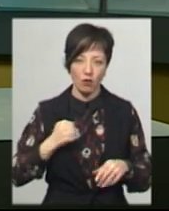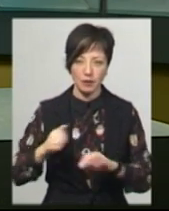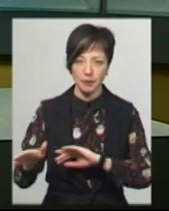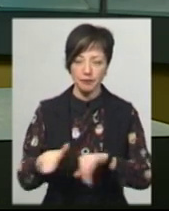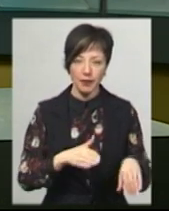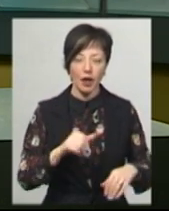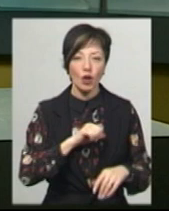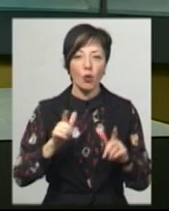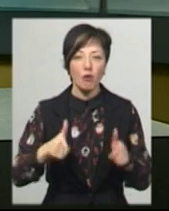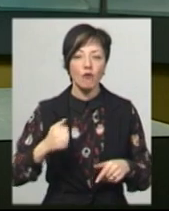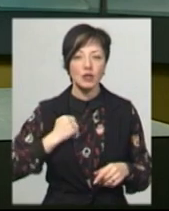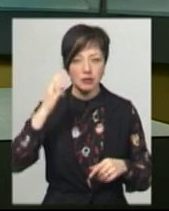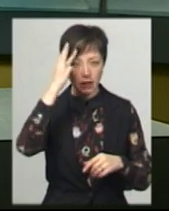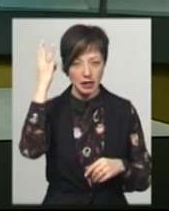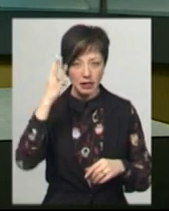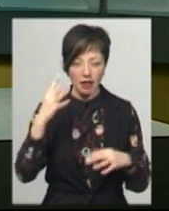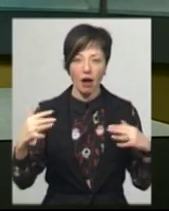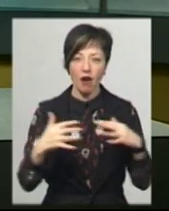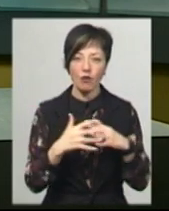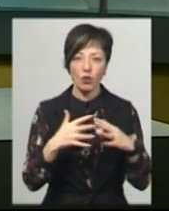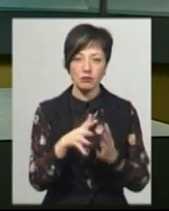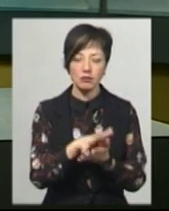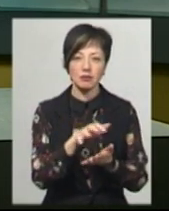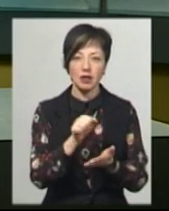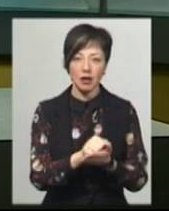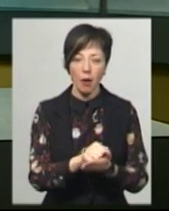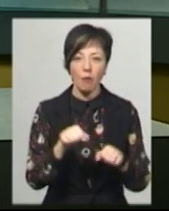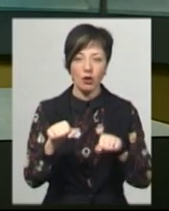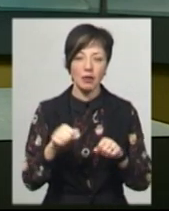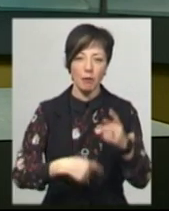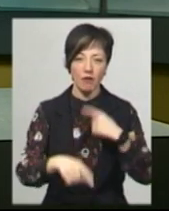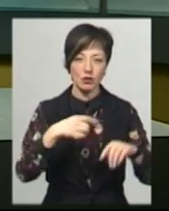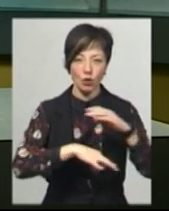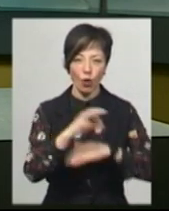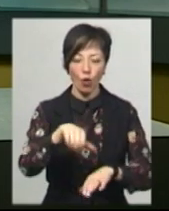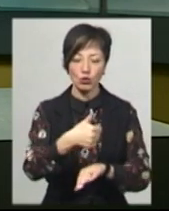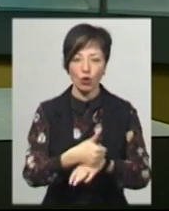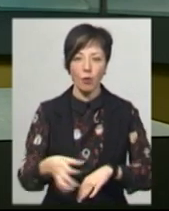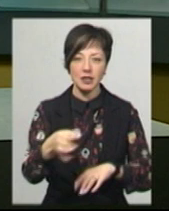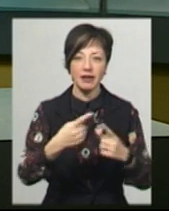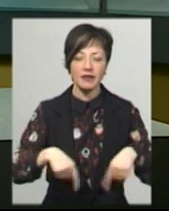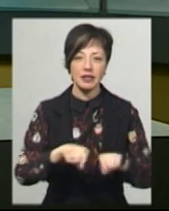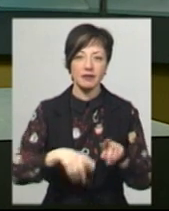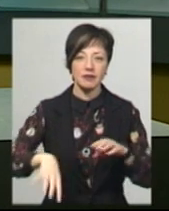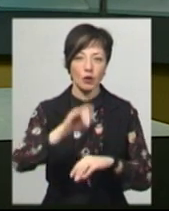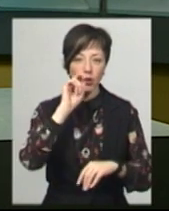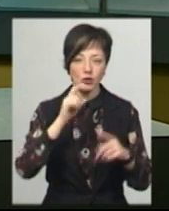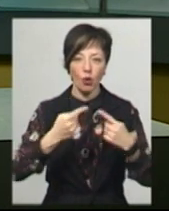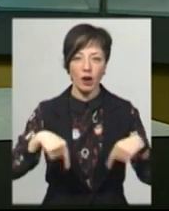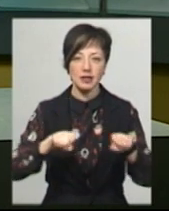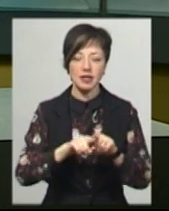Доброволець із Хмельницького Микола Зозуля на фронті з псевдобоксер після повернення зі Сходу очолив обласне відділення Всеукраїнської